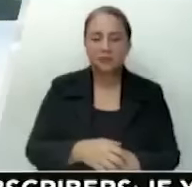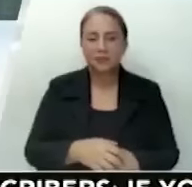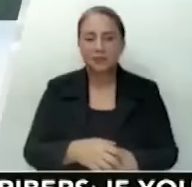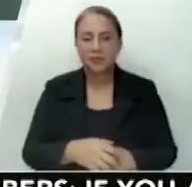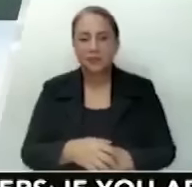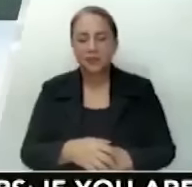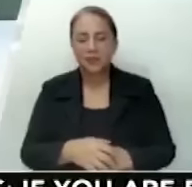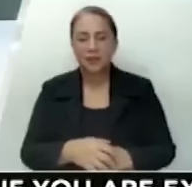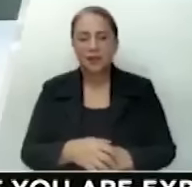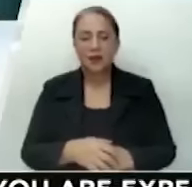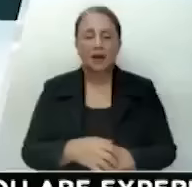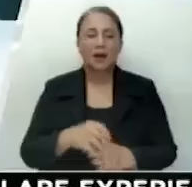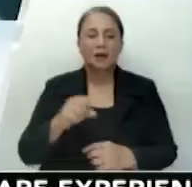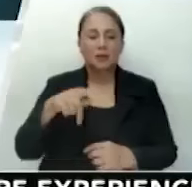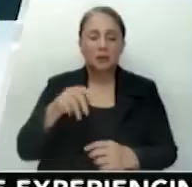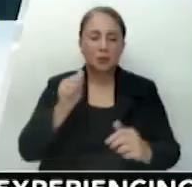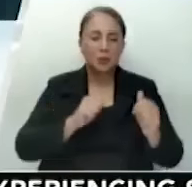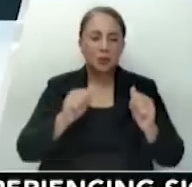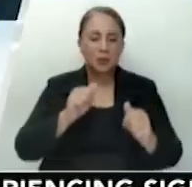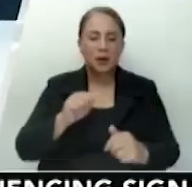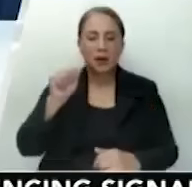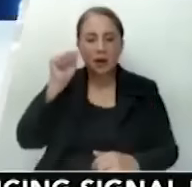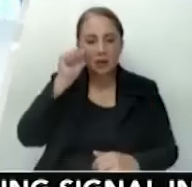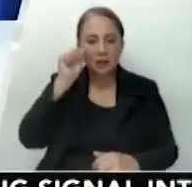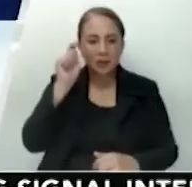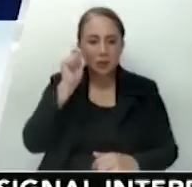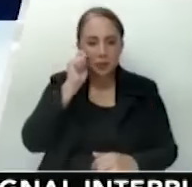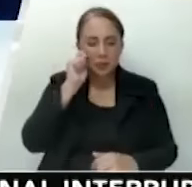Sparkle actress Andrea Torres.